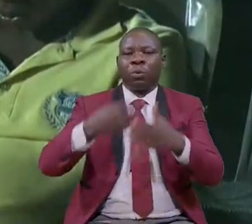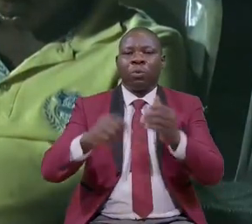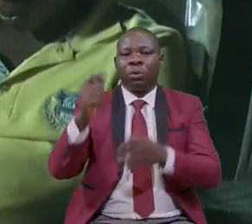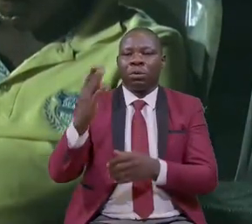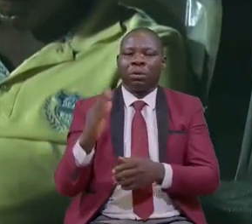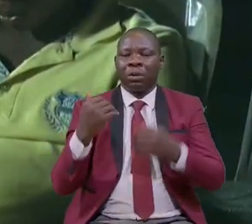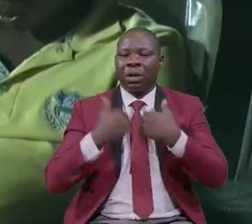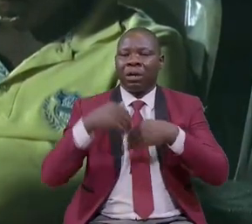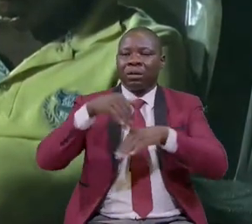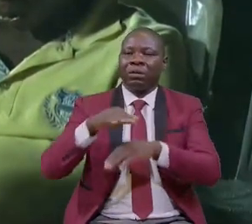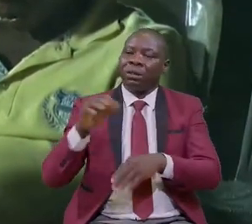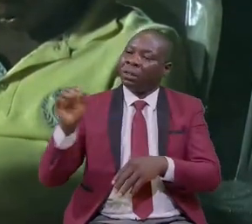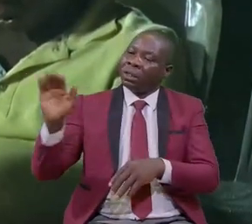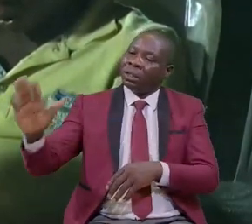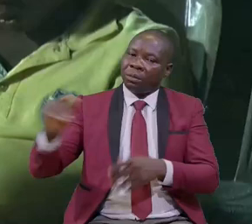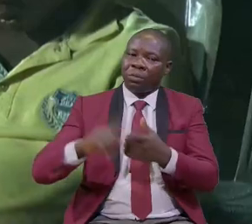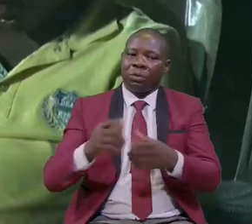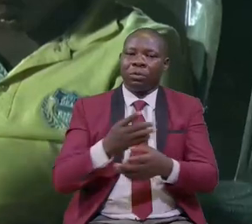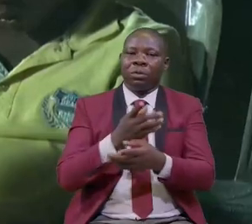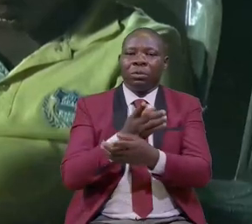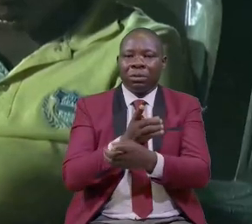Ce que Dieu l'a envoyé te livrer,